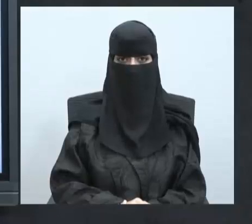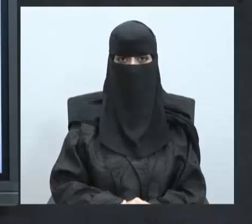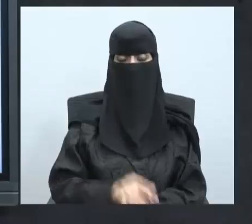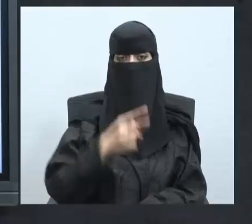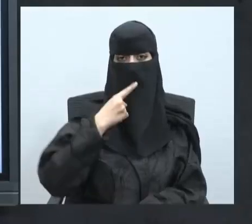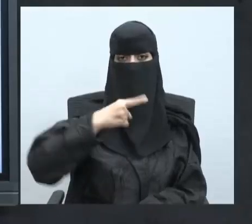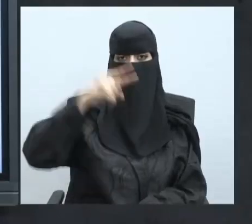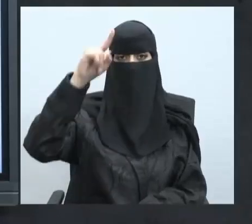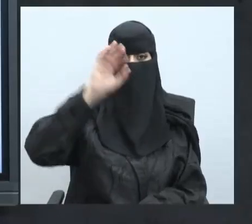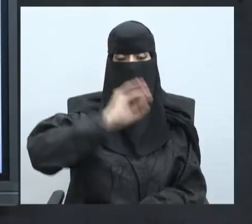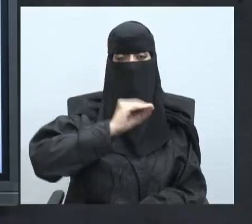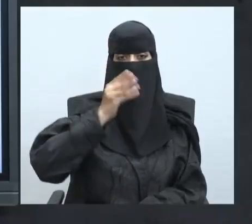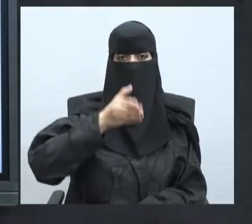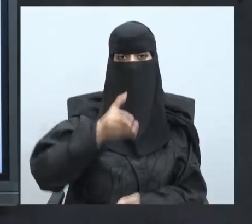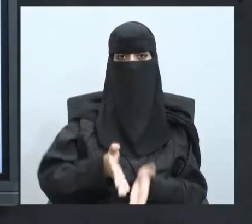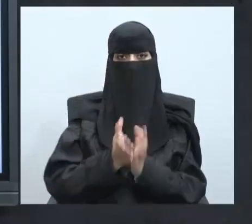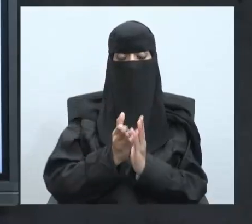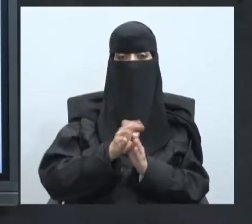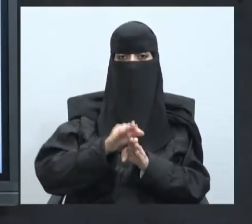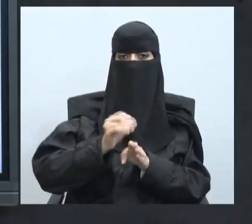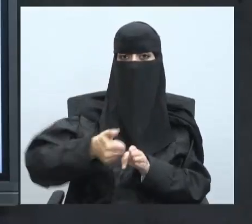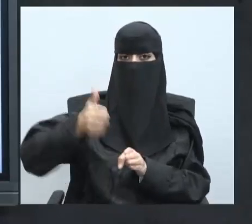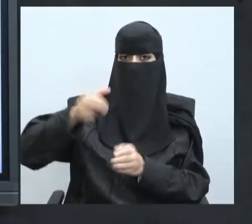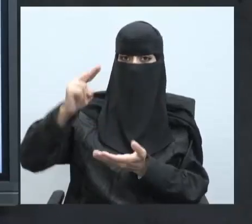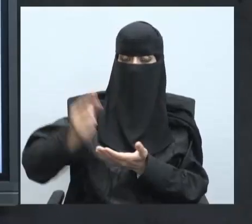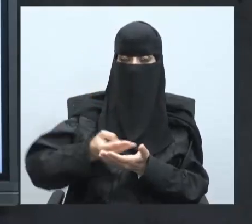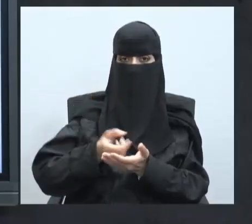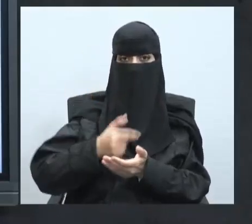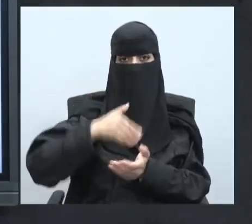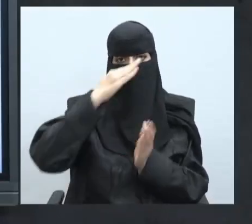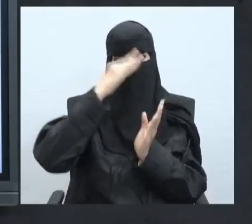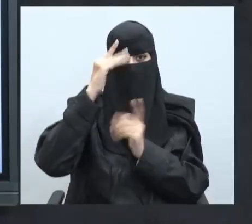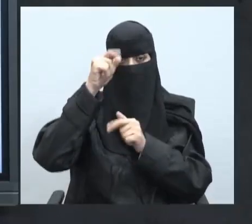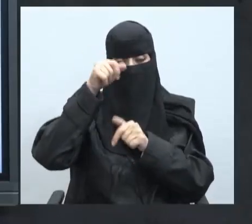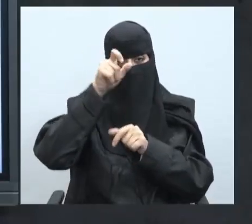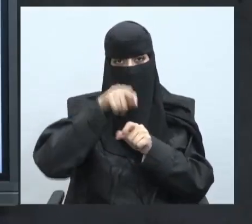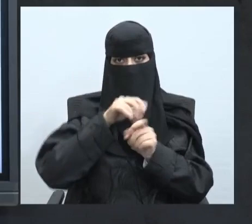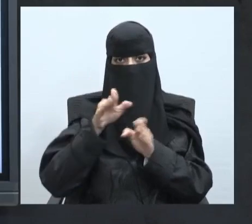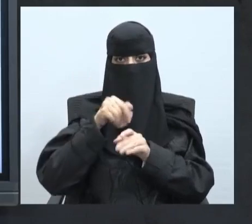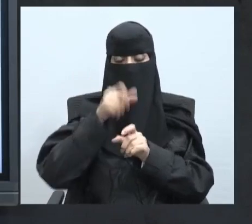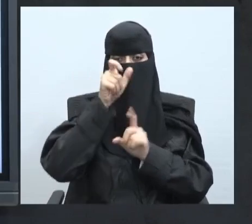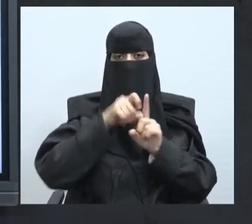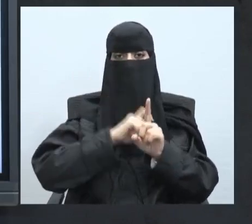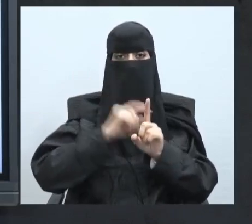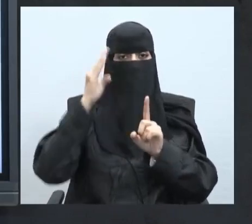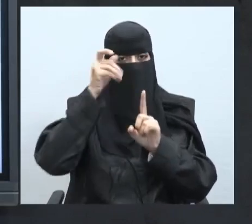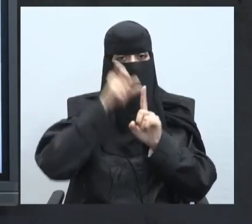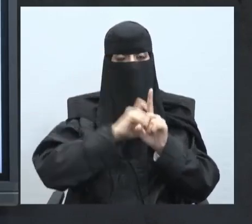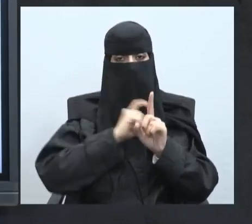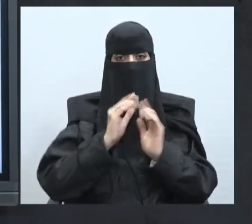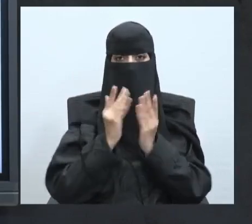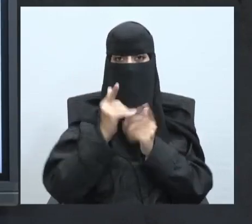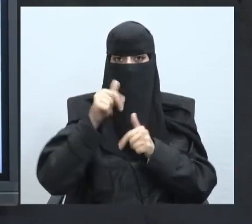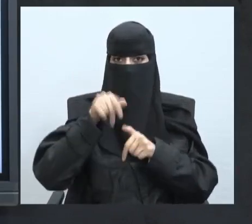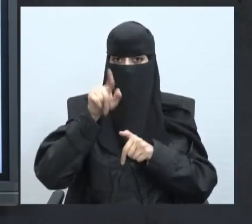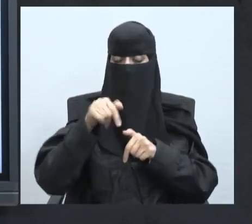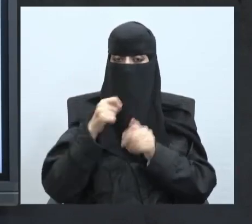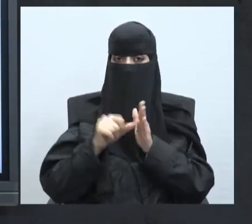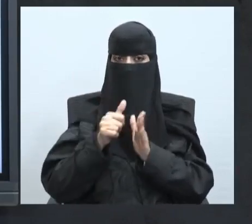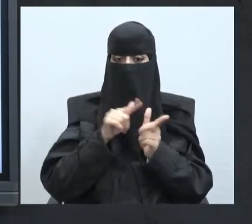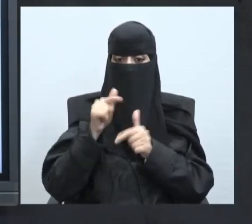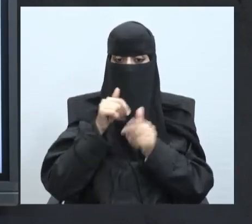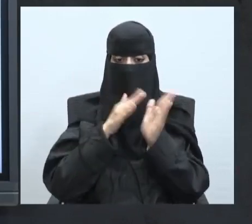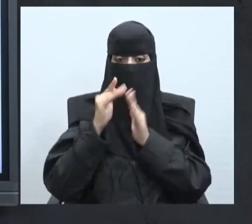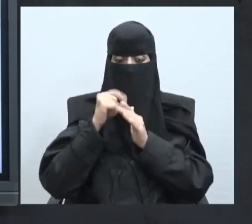بسم الله والصلاه والسلام على اشرف الانبياء والمرسلين اهلا وسهلا بكم اعزائي الطلاب والطالبات في يوم دراسي جديد